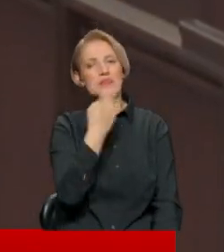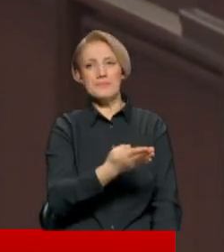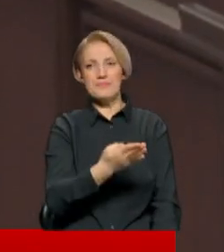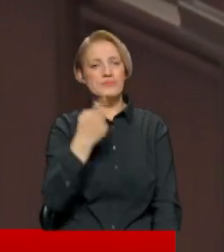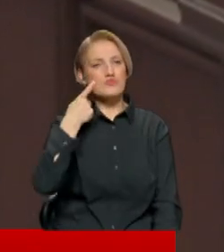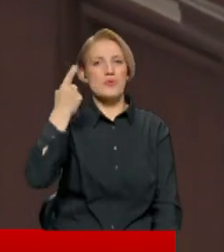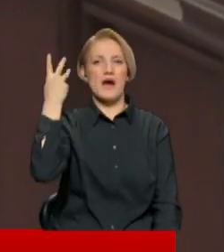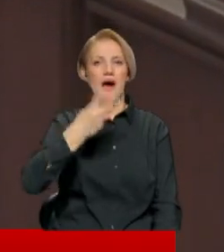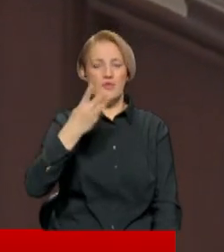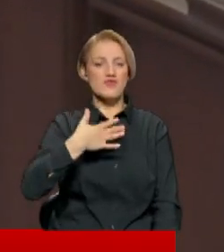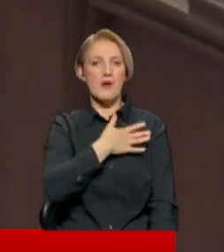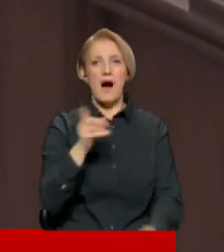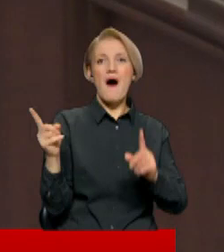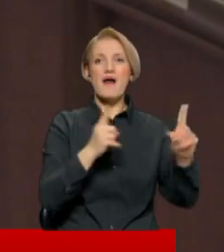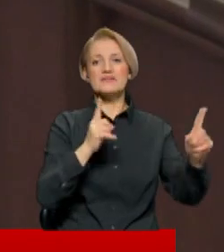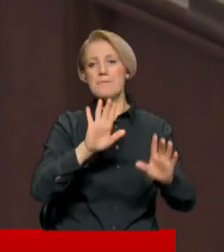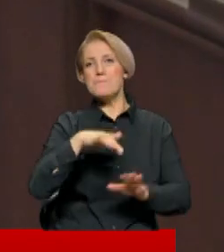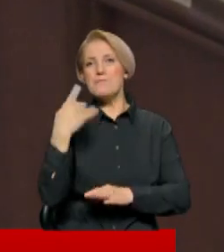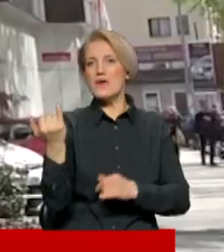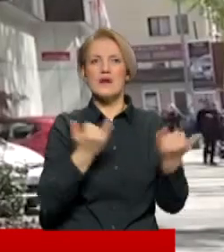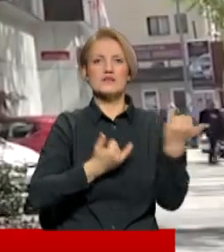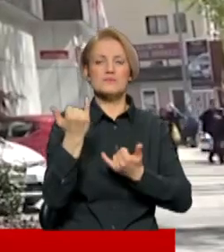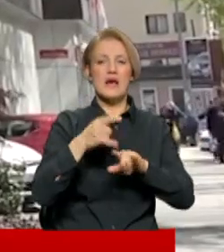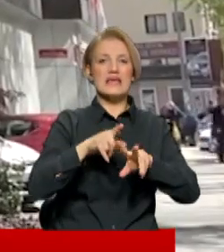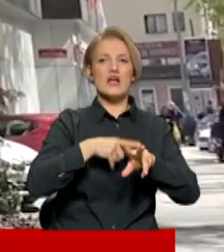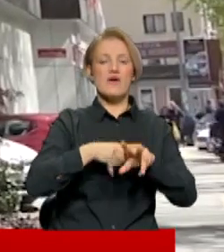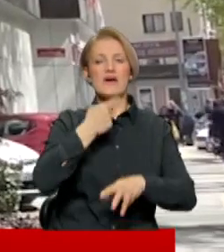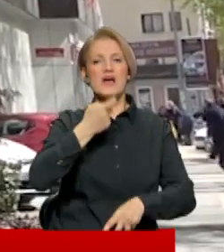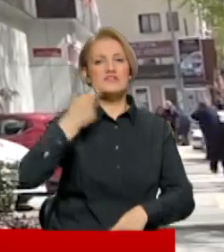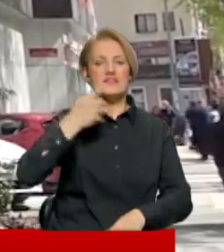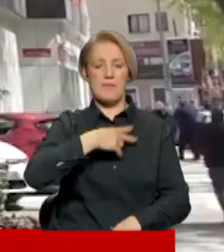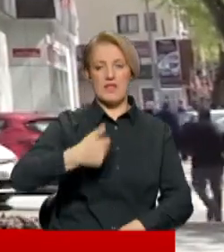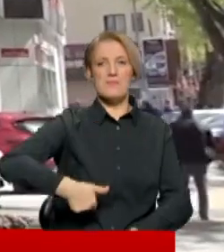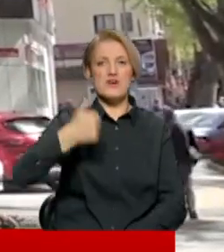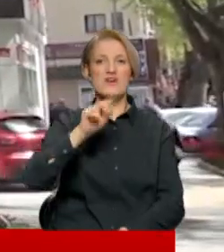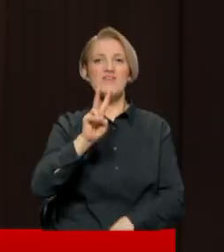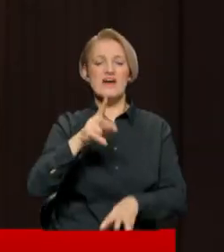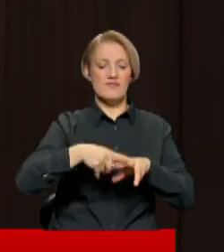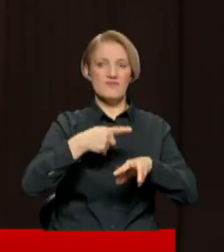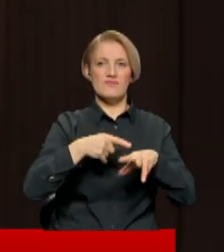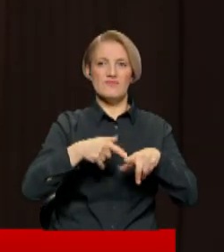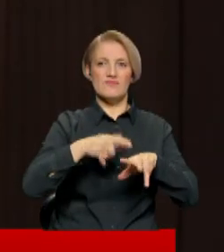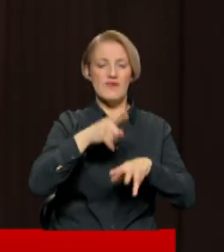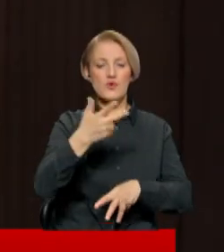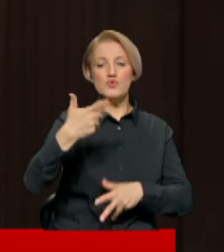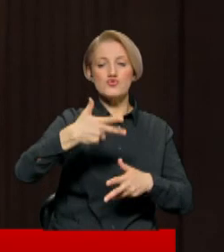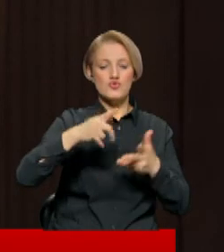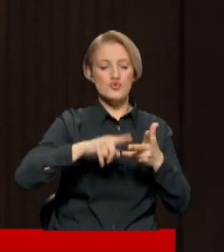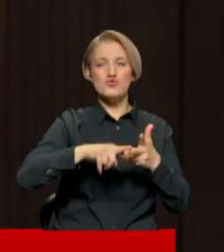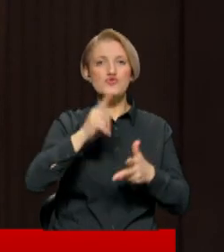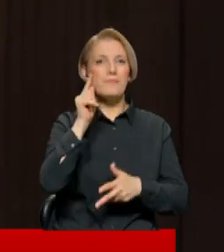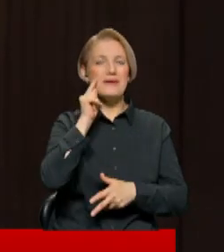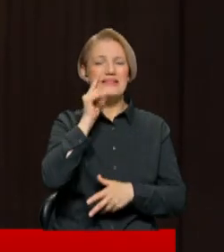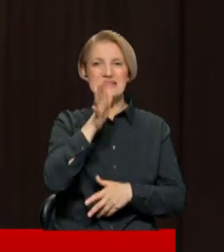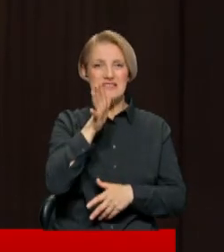Cumhurbaşkanı Erdoğan'la CHP arasındaki bir başka polemikte Yalova eski Belediye Başkanı Vefa Salman ile ilgili 3D Vefa